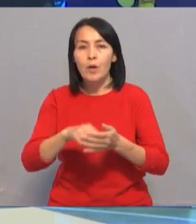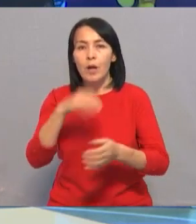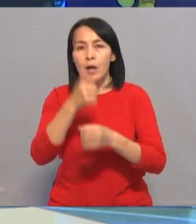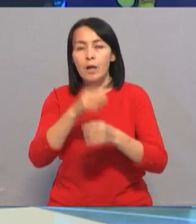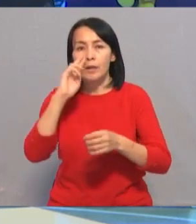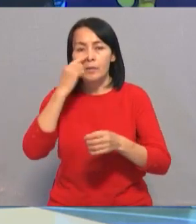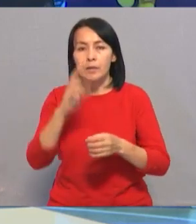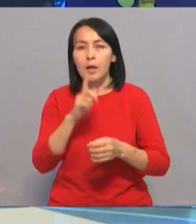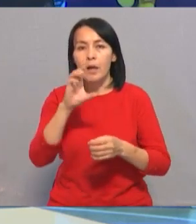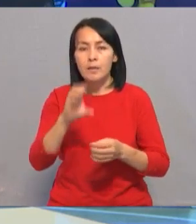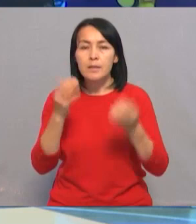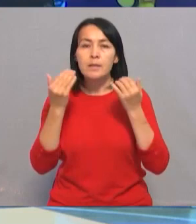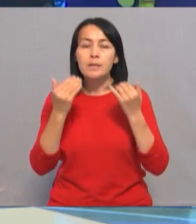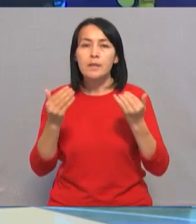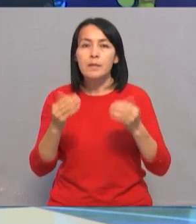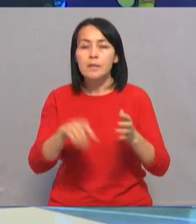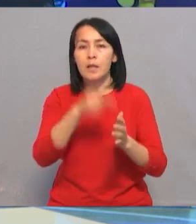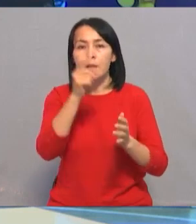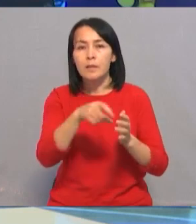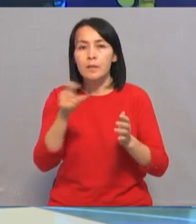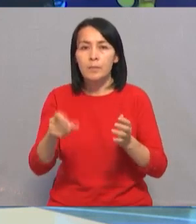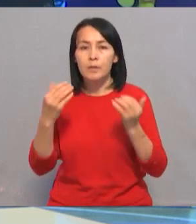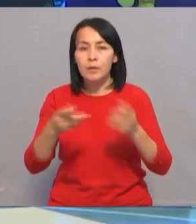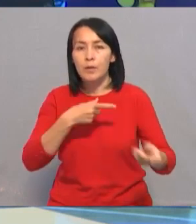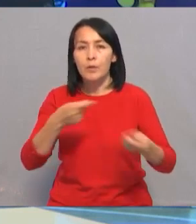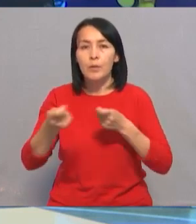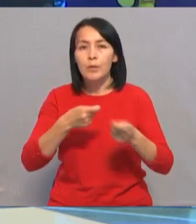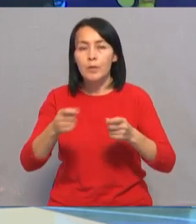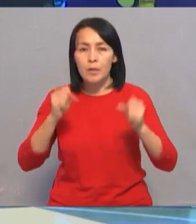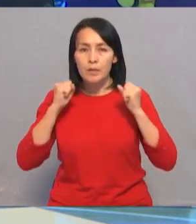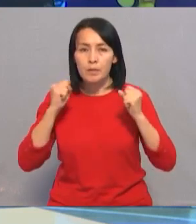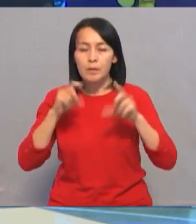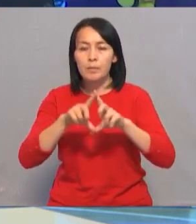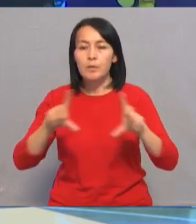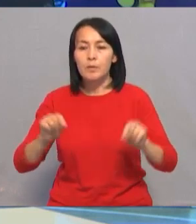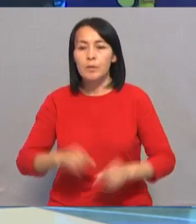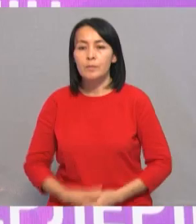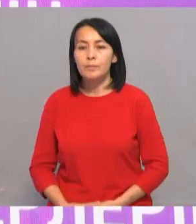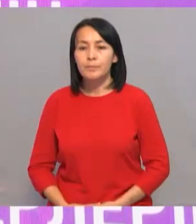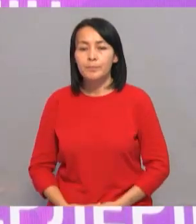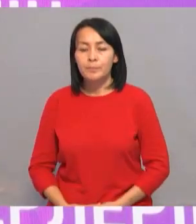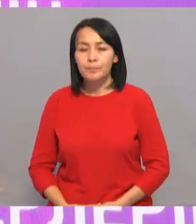аким Шымкента Габит Сыздыкбеков, депутаты маслихата, руководители спортивных школ.